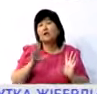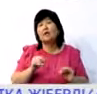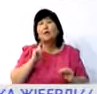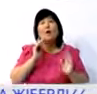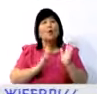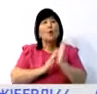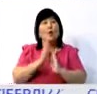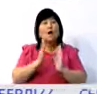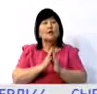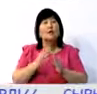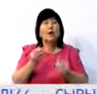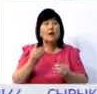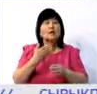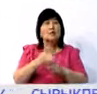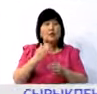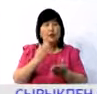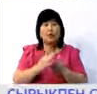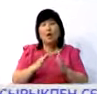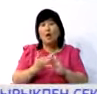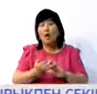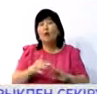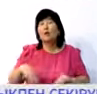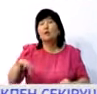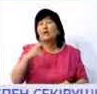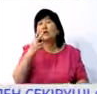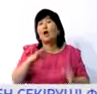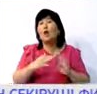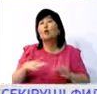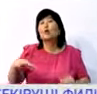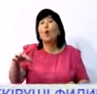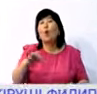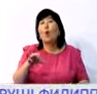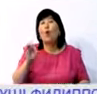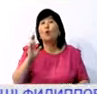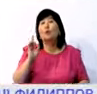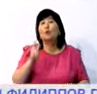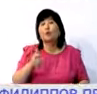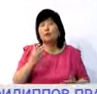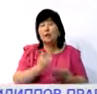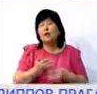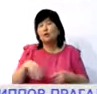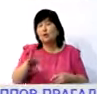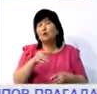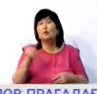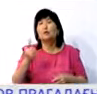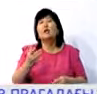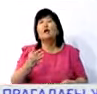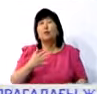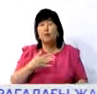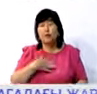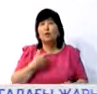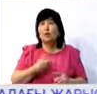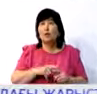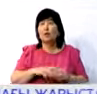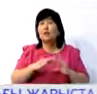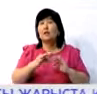көгалдандыру қаржы бөлініп тұр. Осы ауылдық округке аудан бойынша 2 ауылдық округ бар. Осы бірінші жерде көгалдандыру қаржы бөлініп тұр. Соның бірі біз. Біз мына